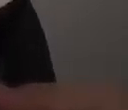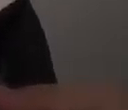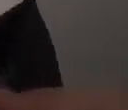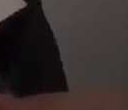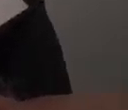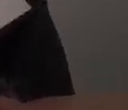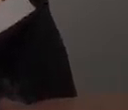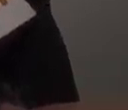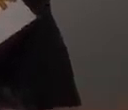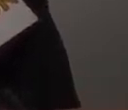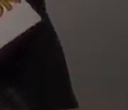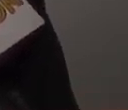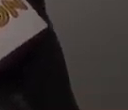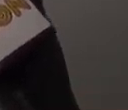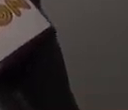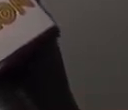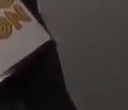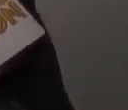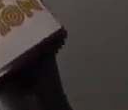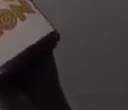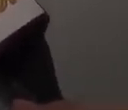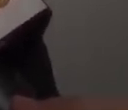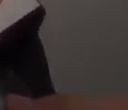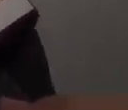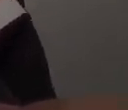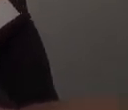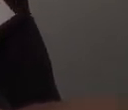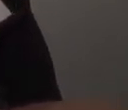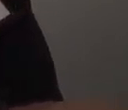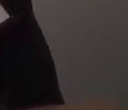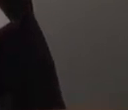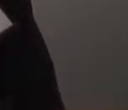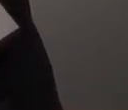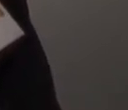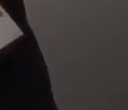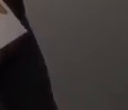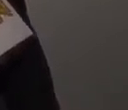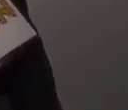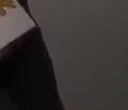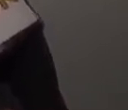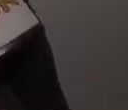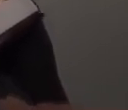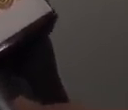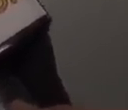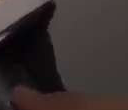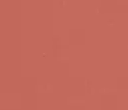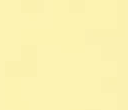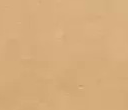Nak, please, umuwi kayo. Umuwi na kayo para sa kabutihan nyo, nak.